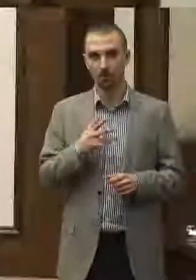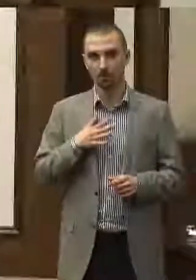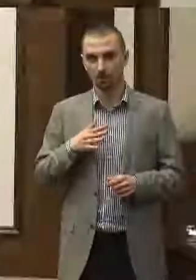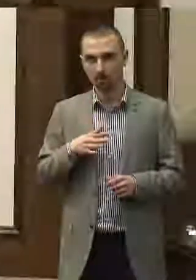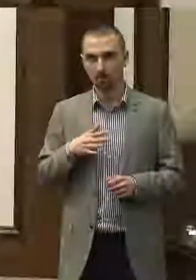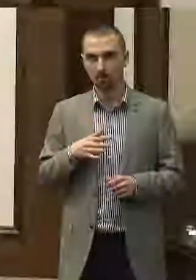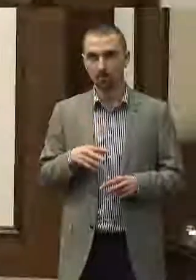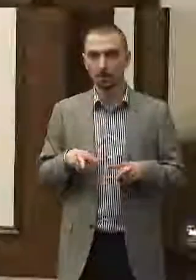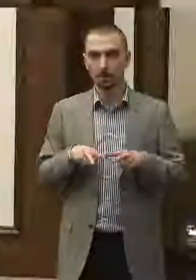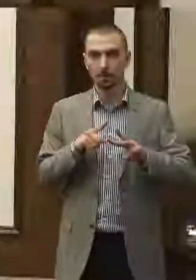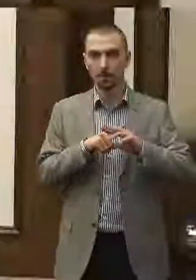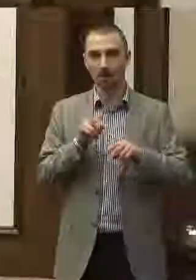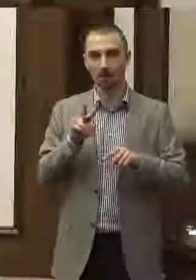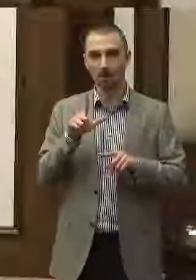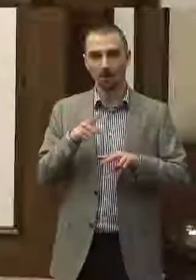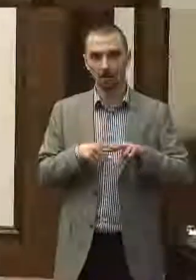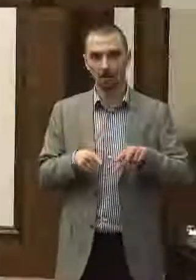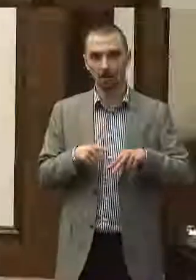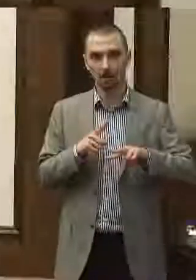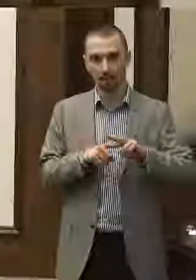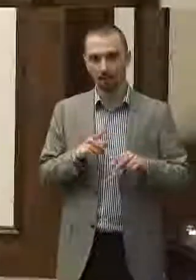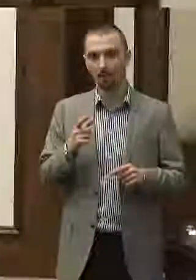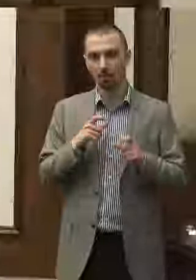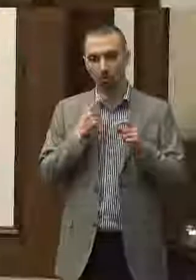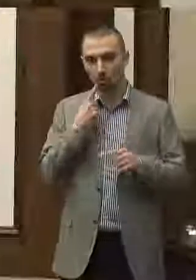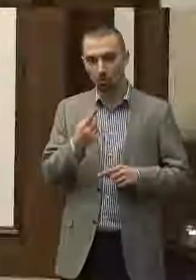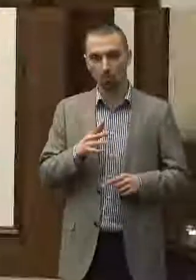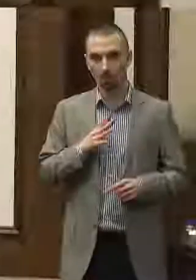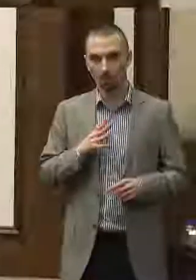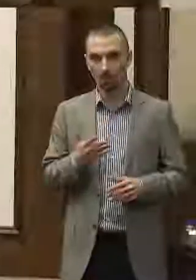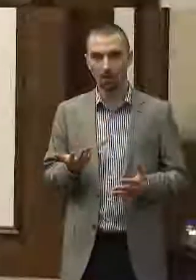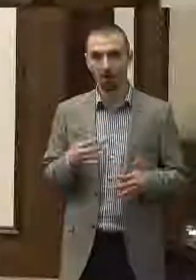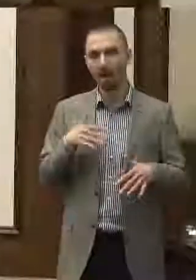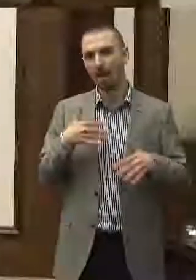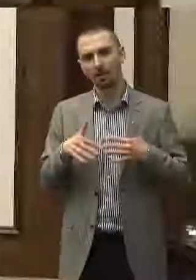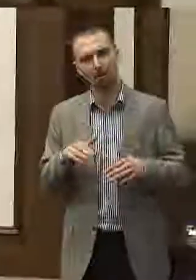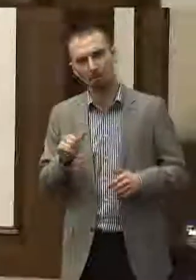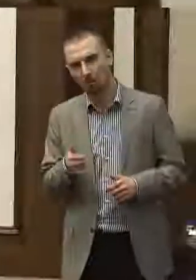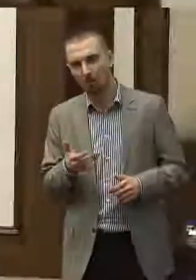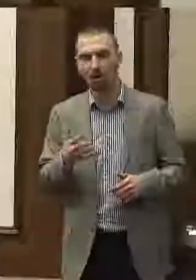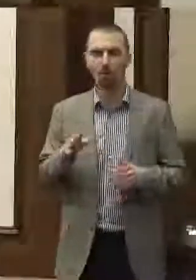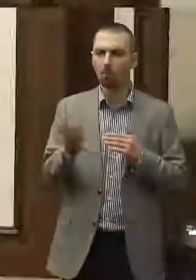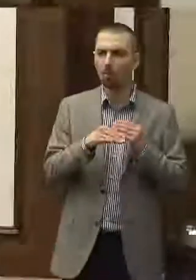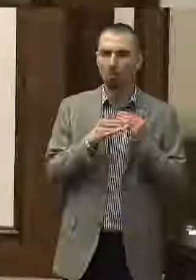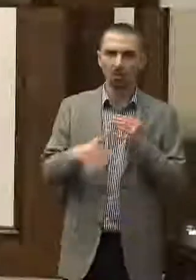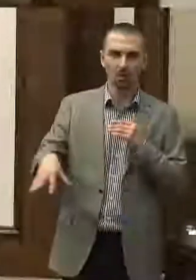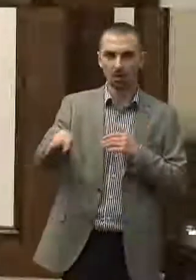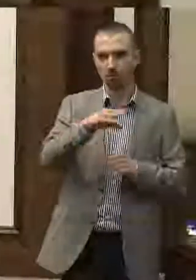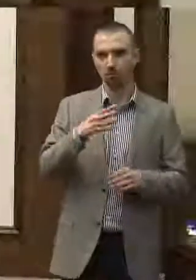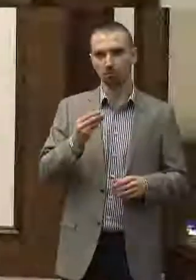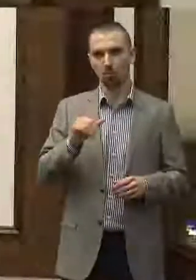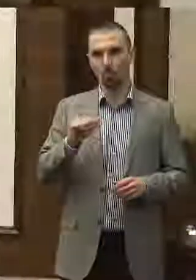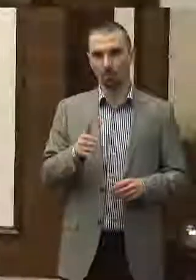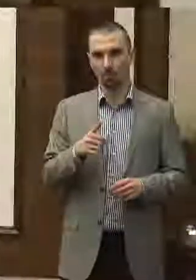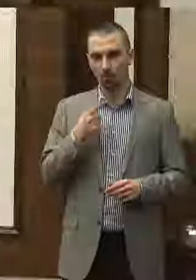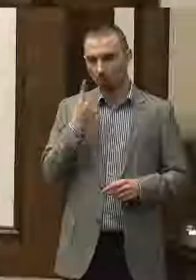ki Mevlana'nın bugün kardeşlik sözlerine gerçekten ihtiyacımız var. Ama engellilerle ilgili olsun, ama toplumun her kesiminde yaptığımız faaliyetlerle